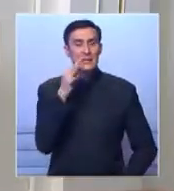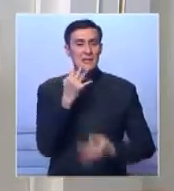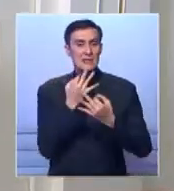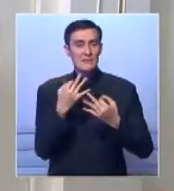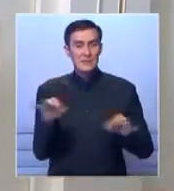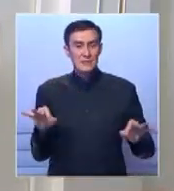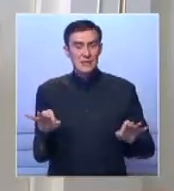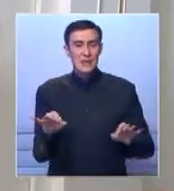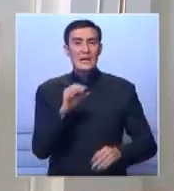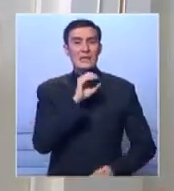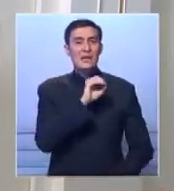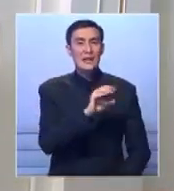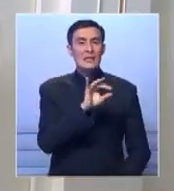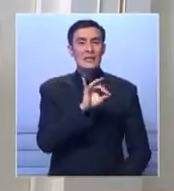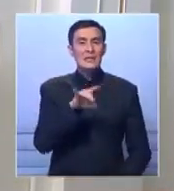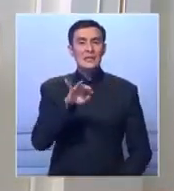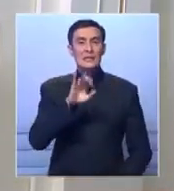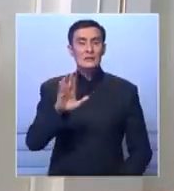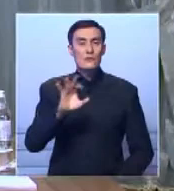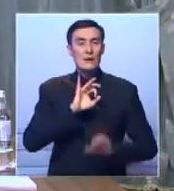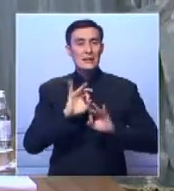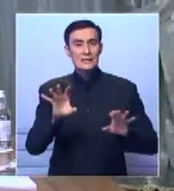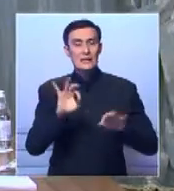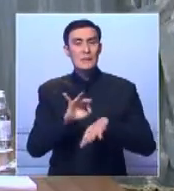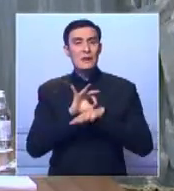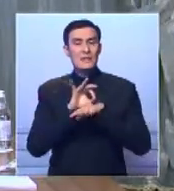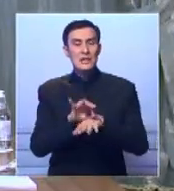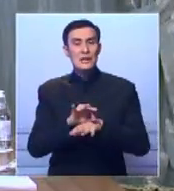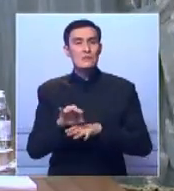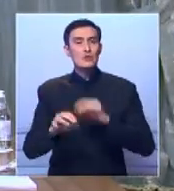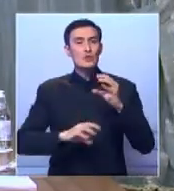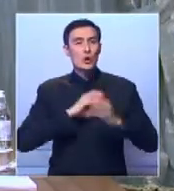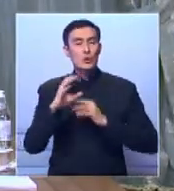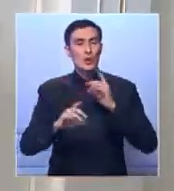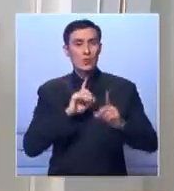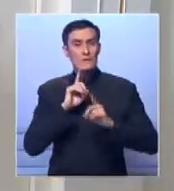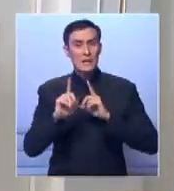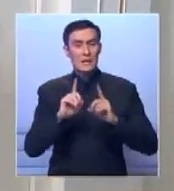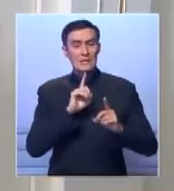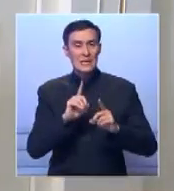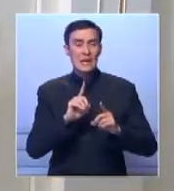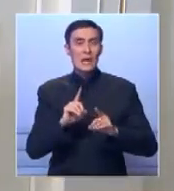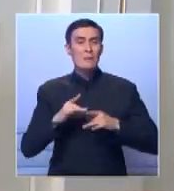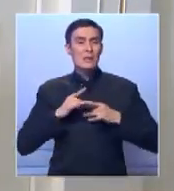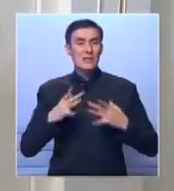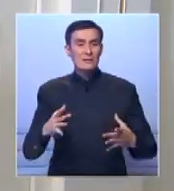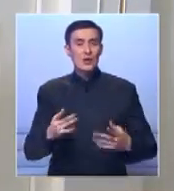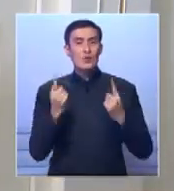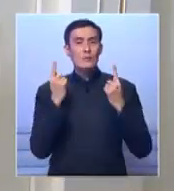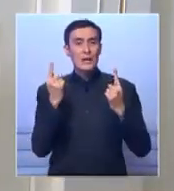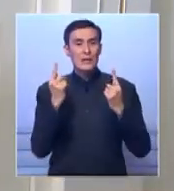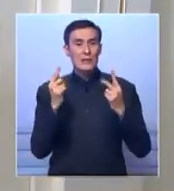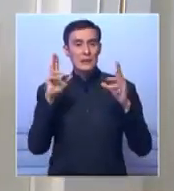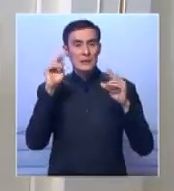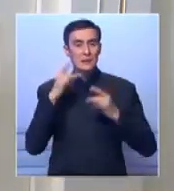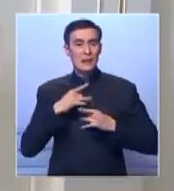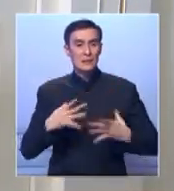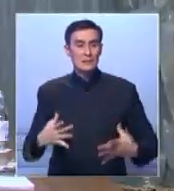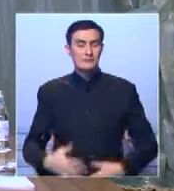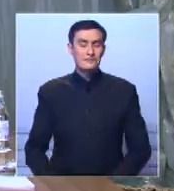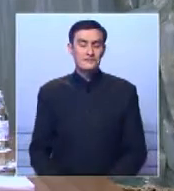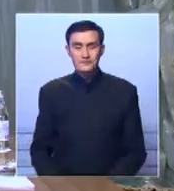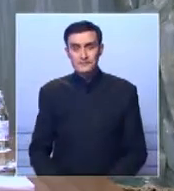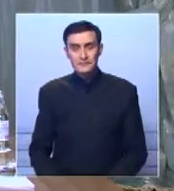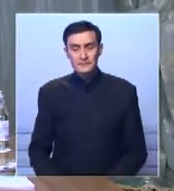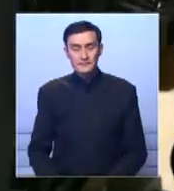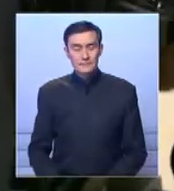свою очередь, Ерлан Идрисов рассказал о проведении международной конференции в рамках празднования юбилейной даты.